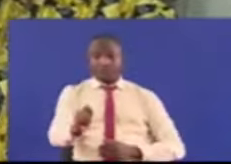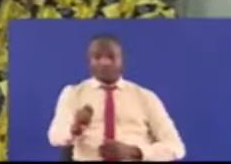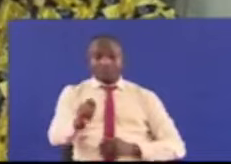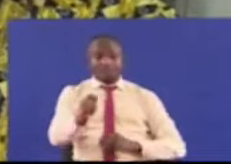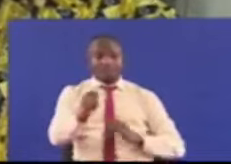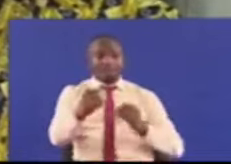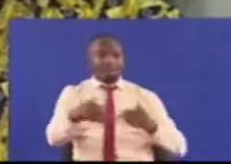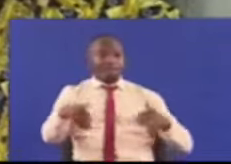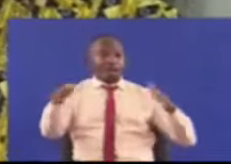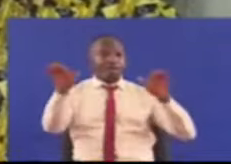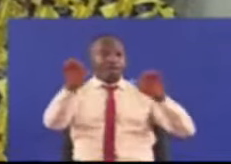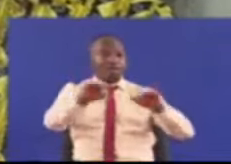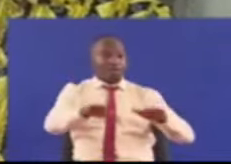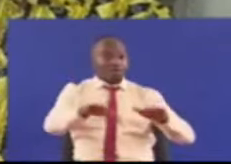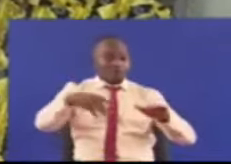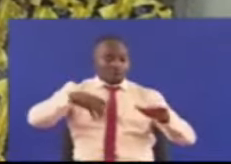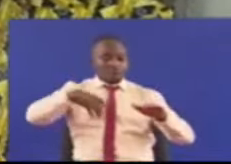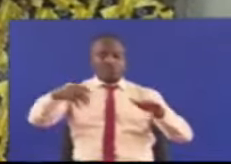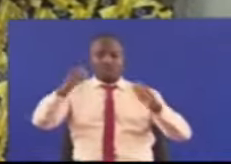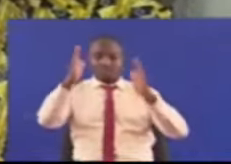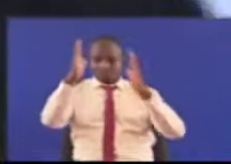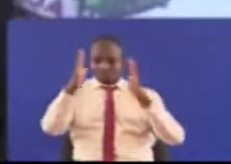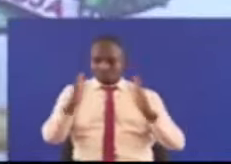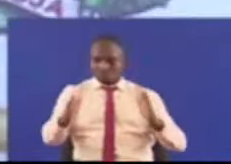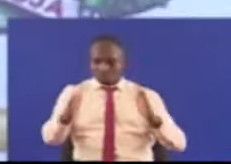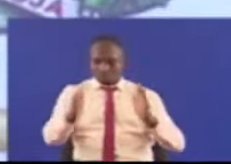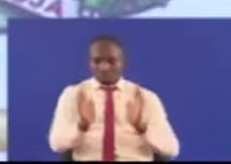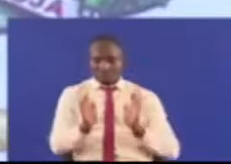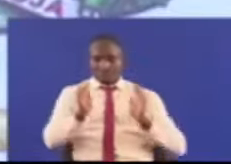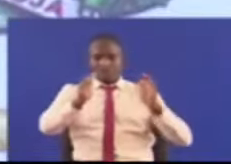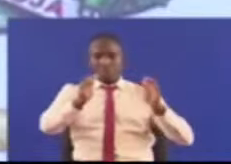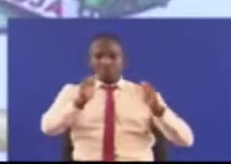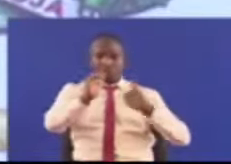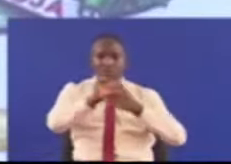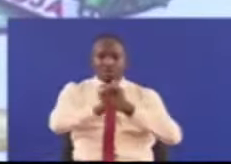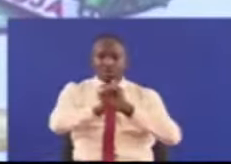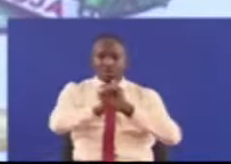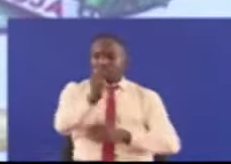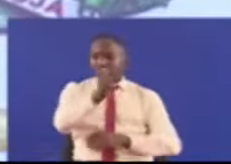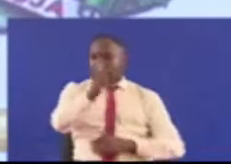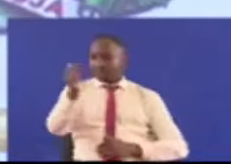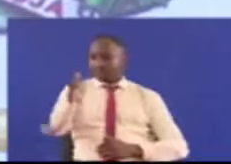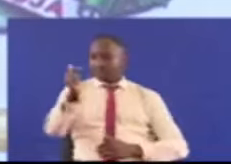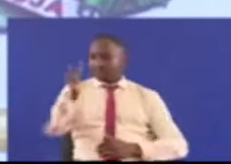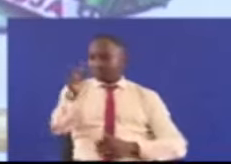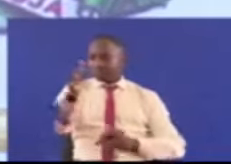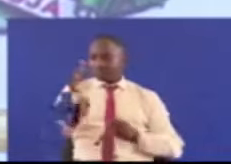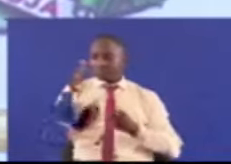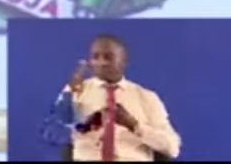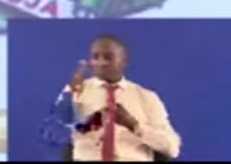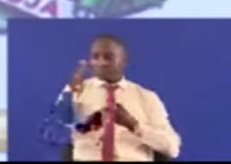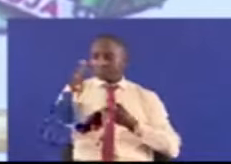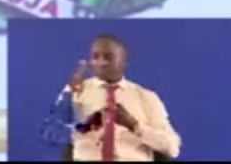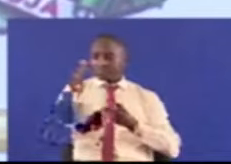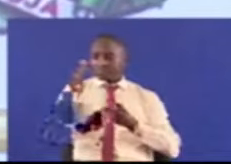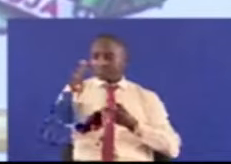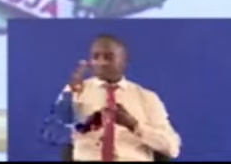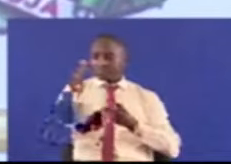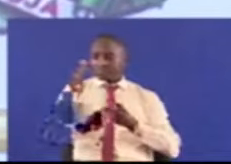Kasim Majaliwa Majaliwa, Waziri Mkuu wa Jamhuri ya Muungano wa Tanzania. Mheshimiwa Dr.